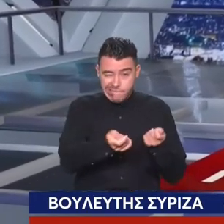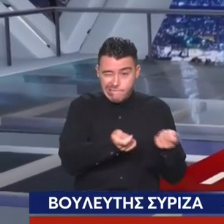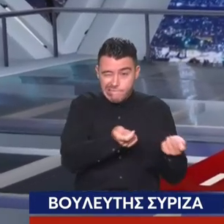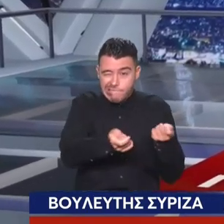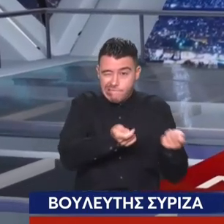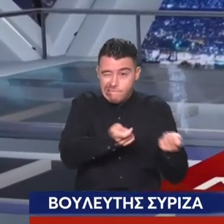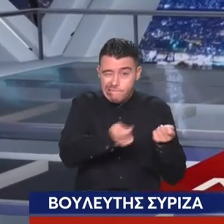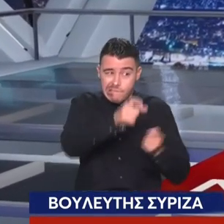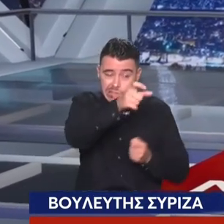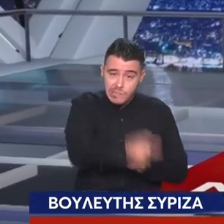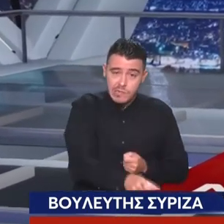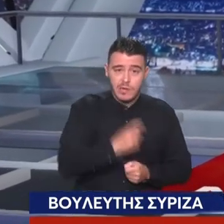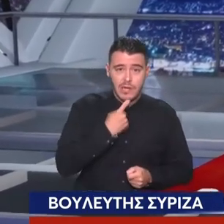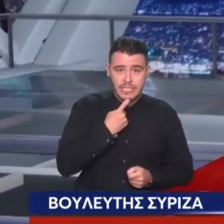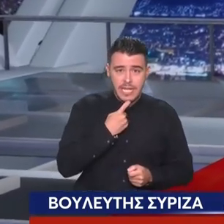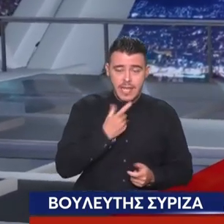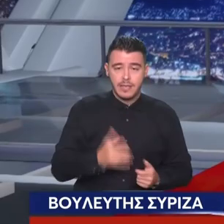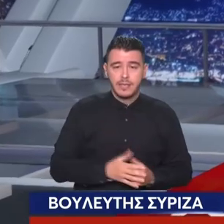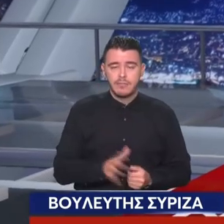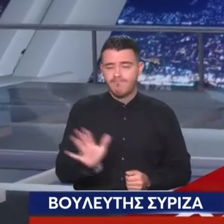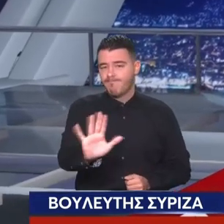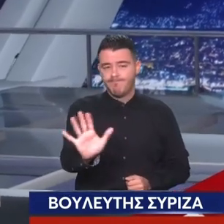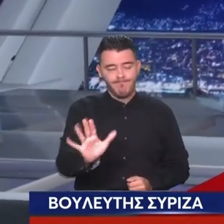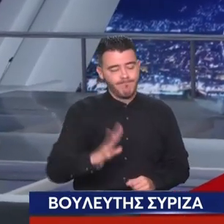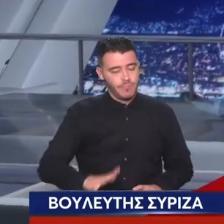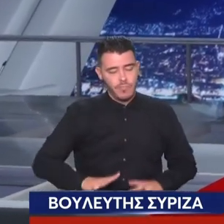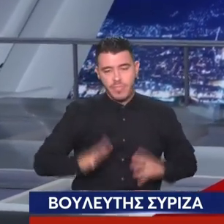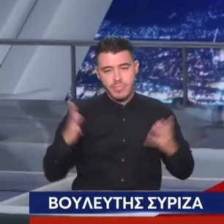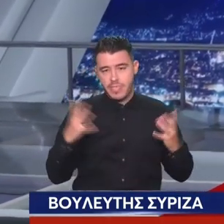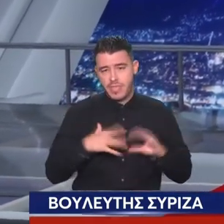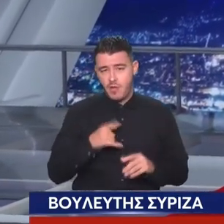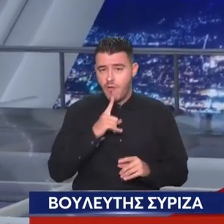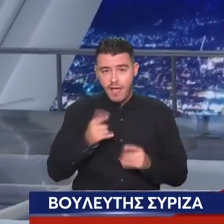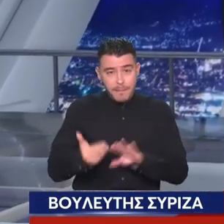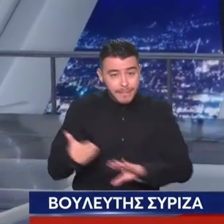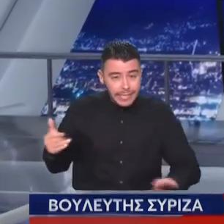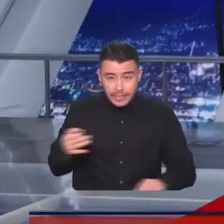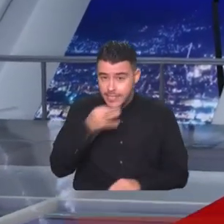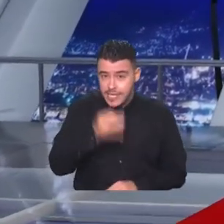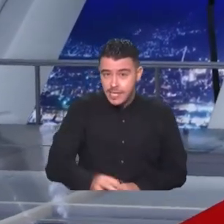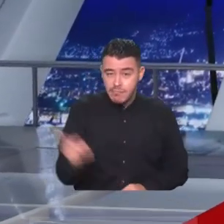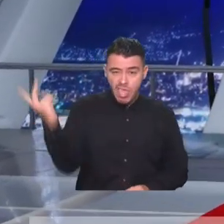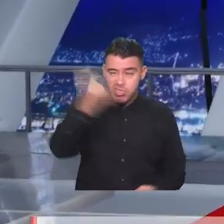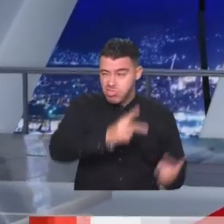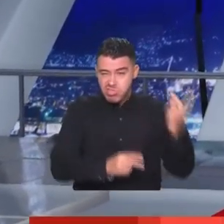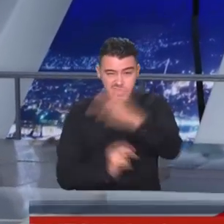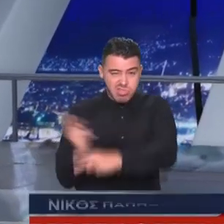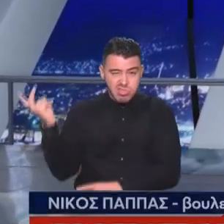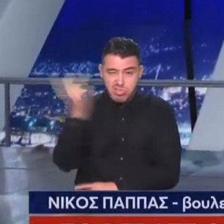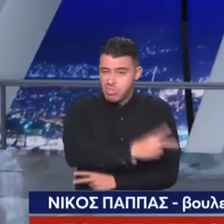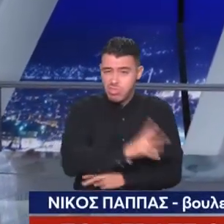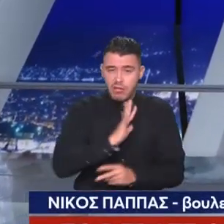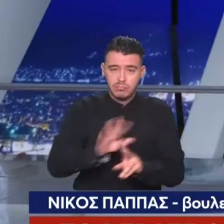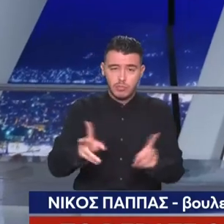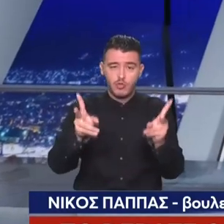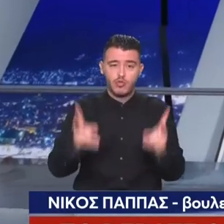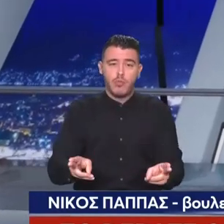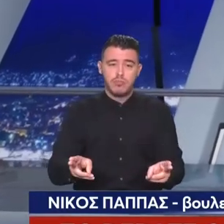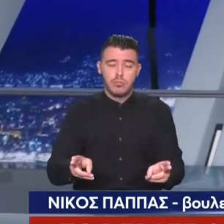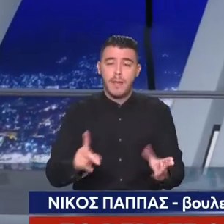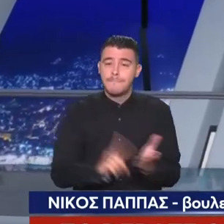να πολιτικοποιηθεί η κουβέντα και να σταματήσουμε να εκτοξεύουμε χαρακτηρισμούς. Να οικοδομήσουμε όλοι μαζί. Μα όλοι μαζί. Ωραία. Ένα